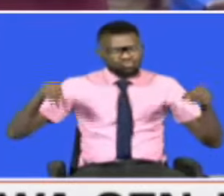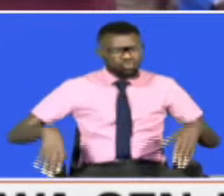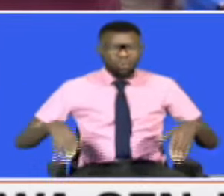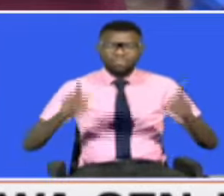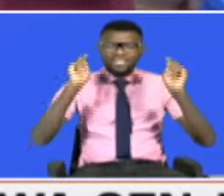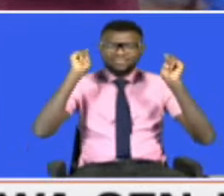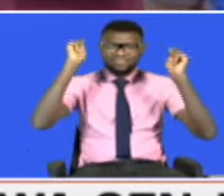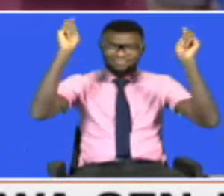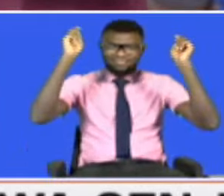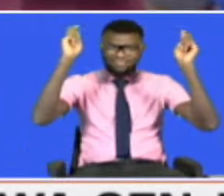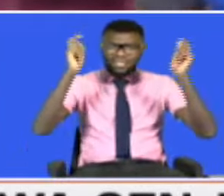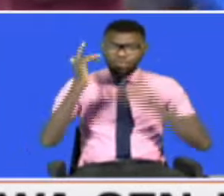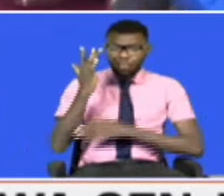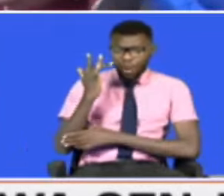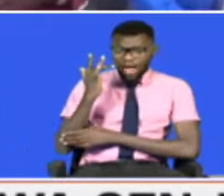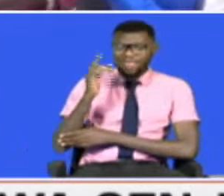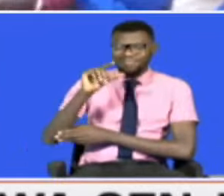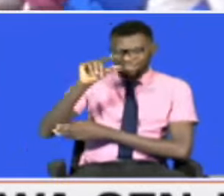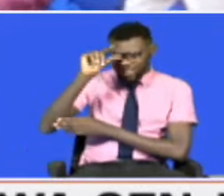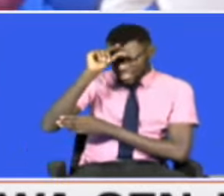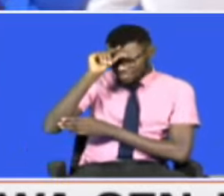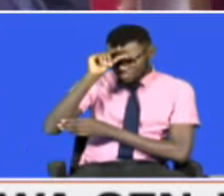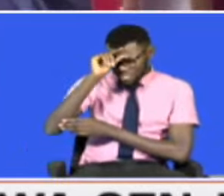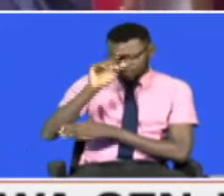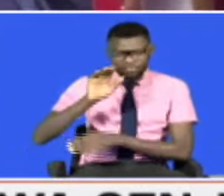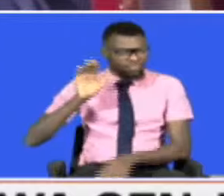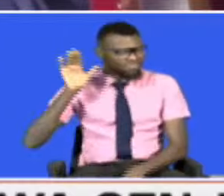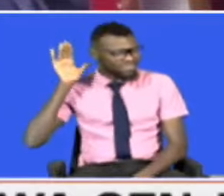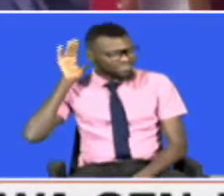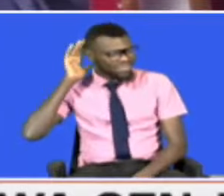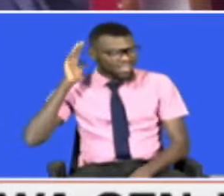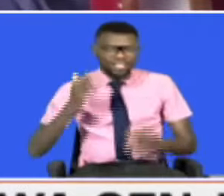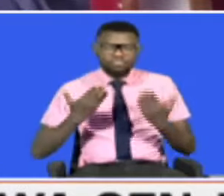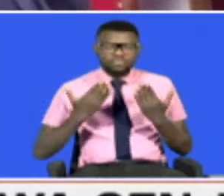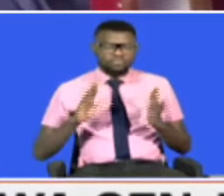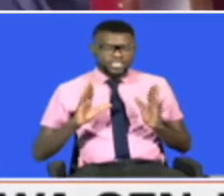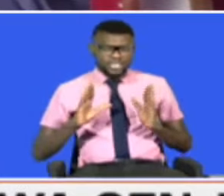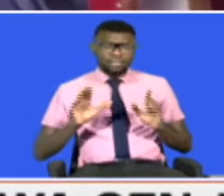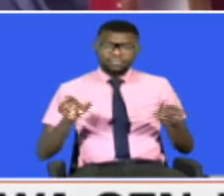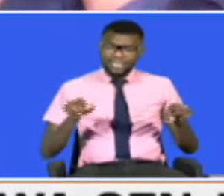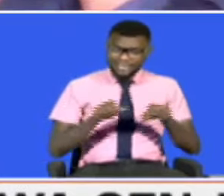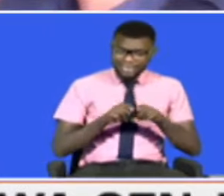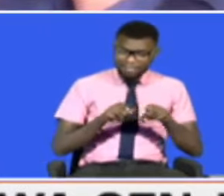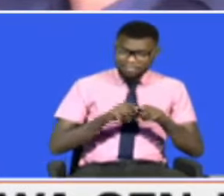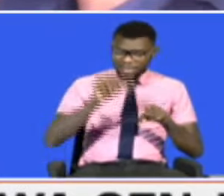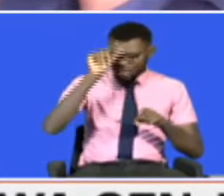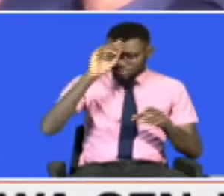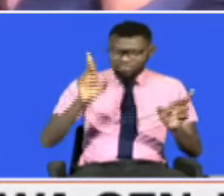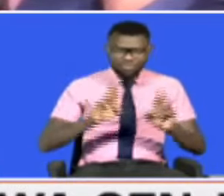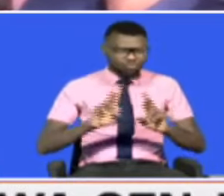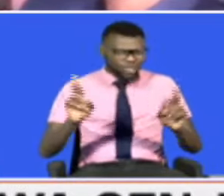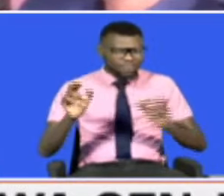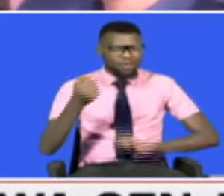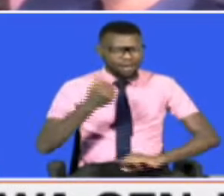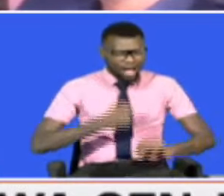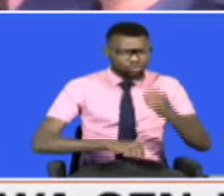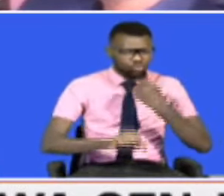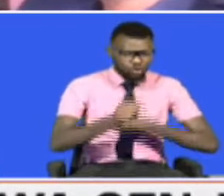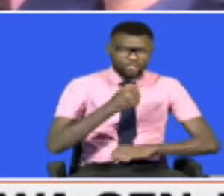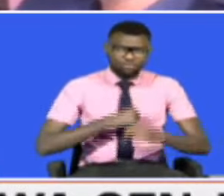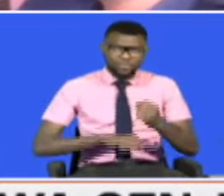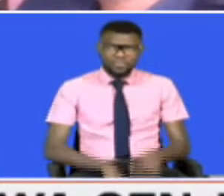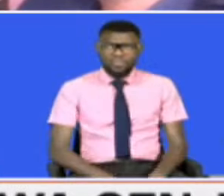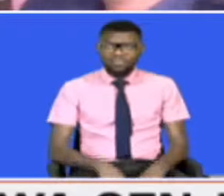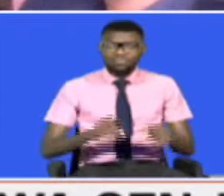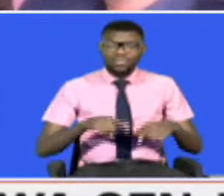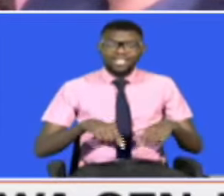yao, huku akitoa hakikisho kuwa serikali imewasikiza na kwamba iko tayari kufanya yote wanayosema. Akizungumza kaunti ya